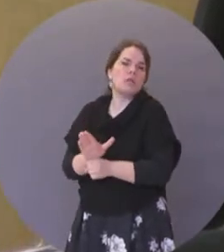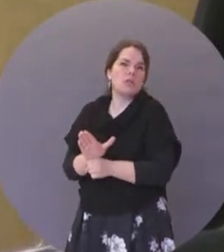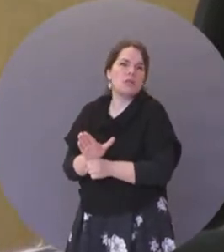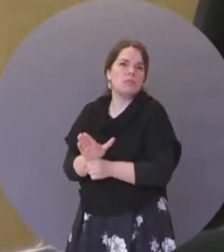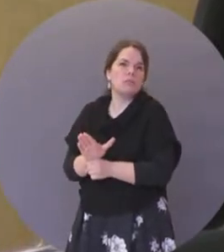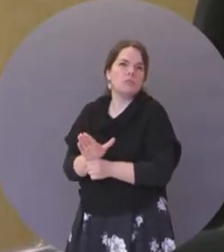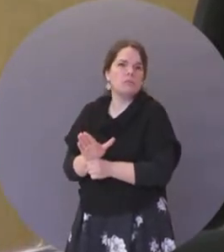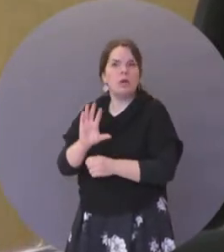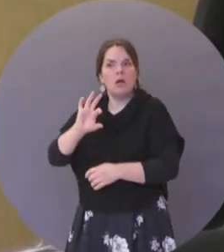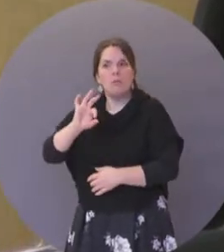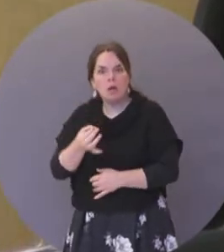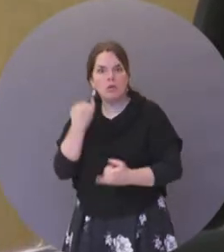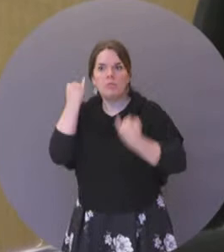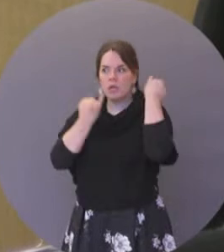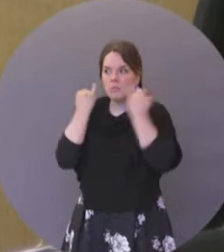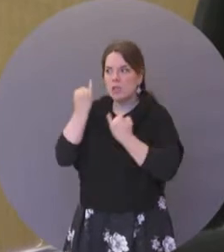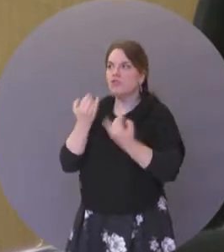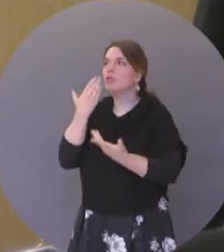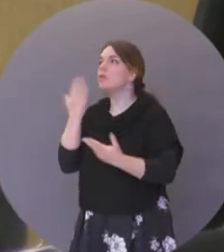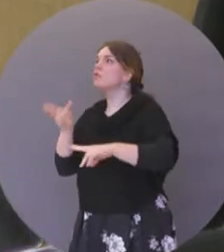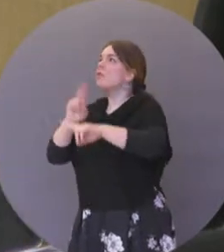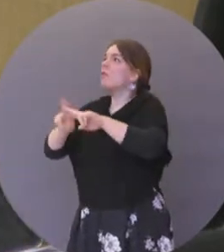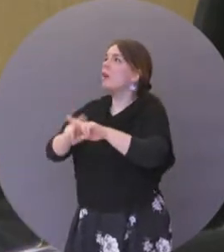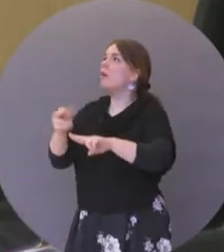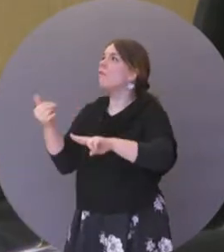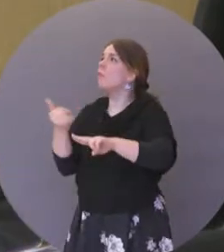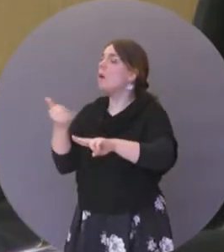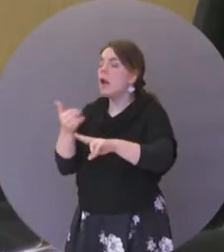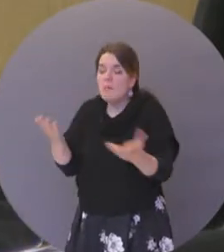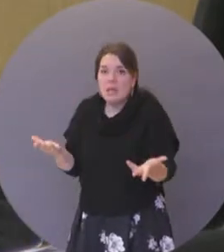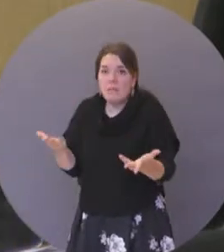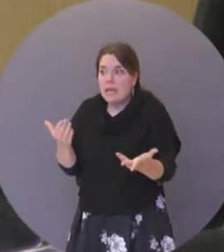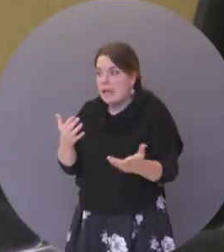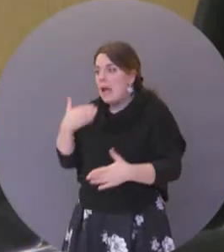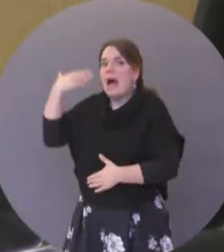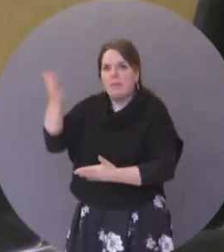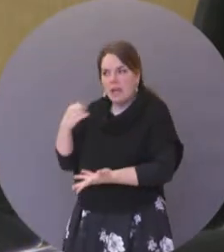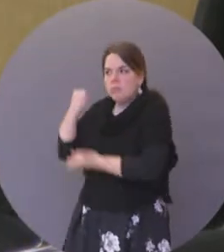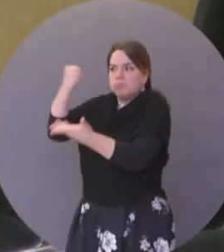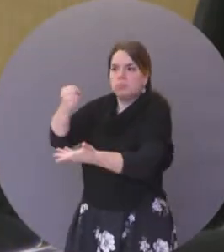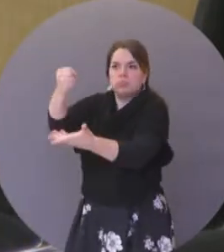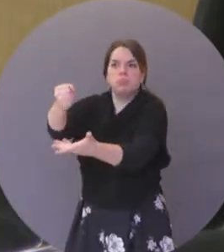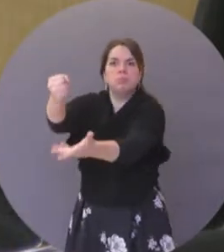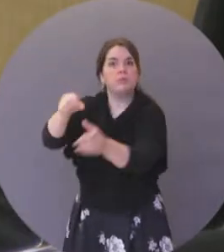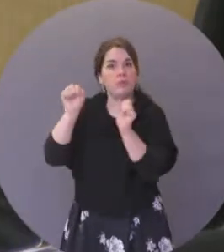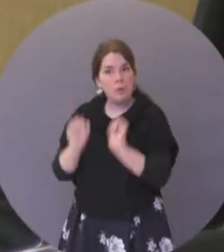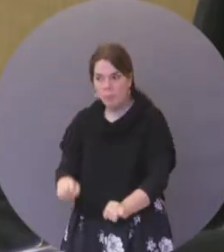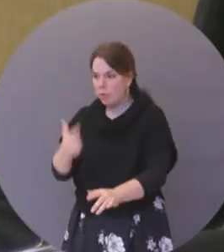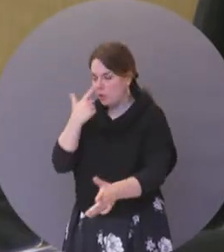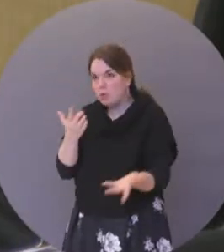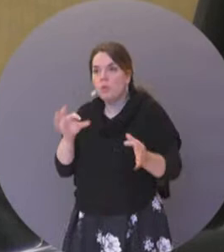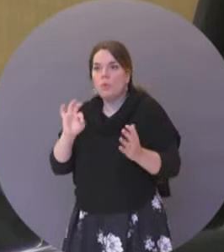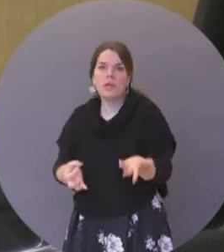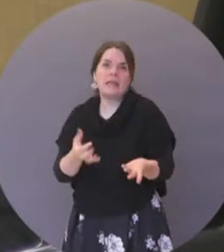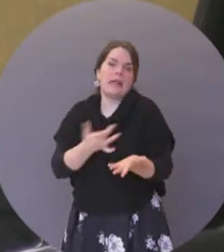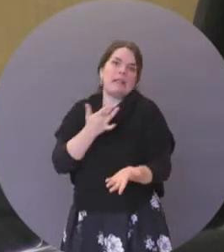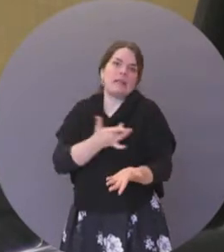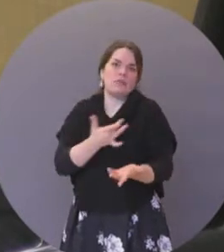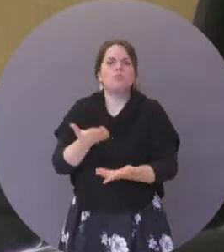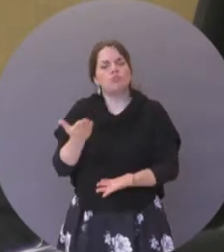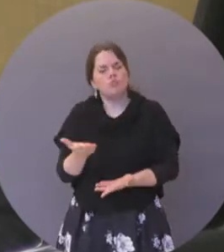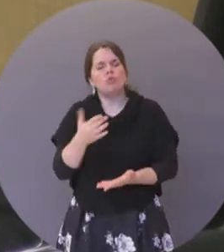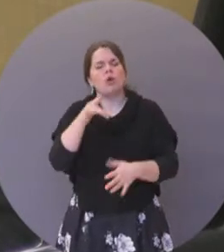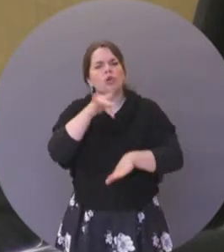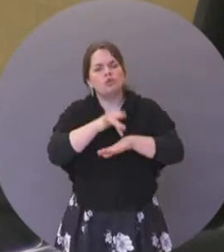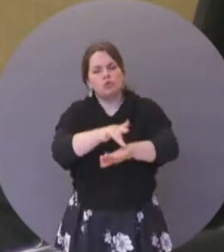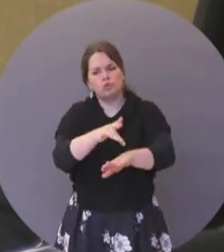successeur qui viendront dans le logement et donc c'est aussi l'intérêt des choses donc le FSL je connais j'ai fait de l'accompagnement social